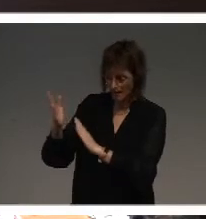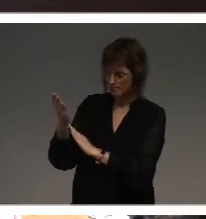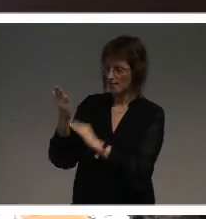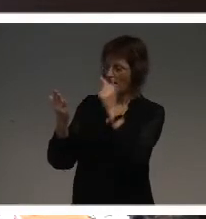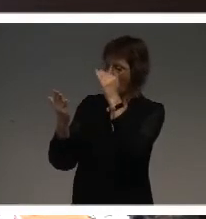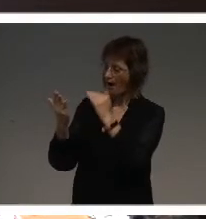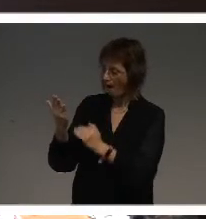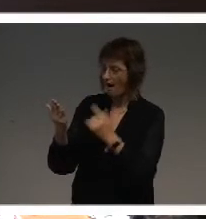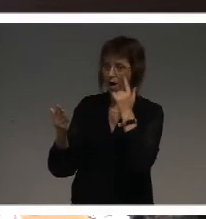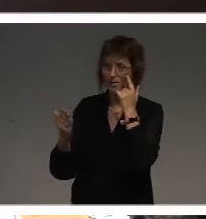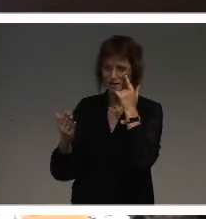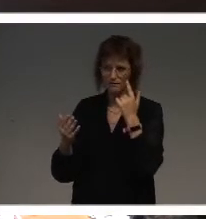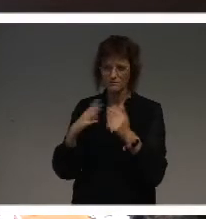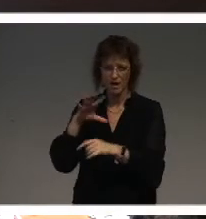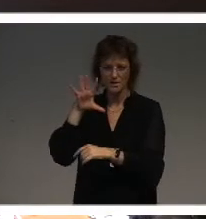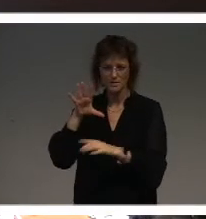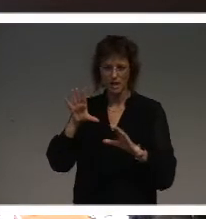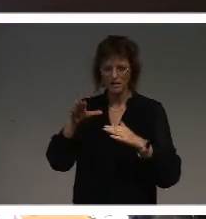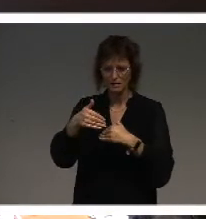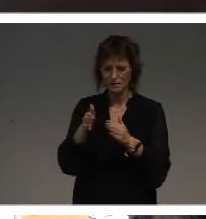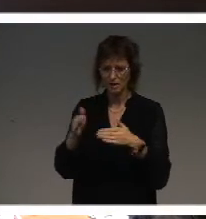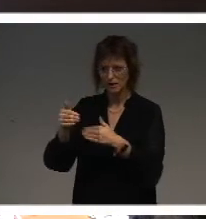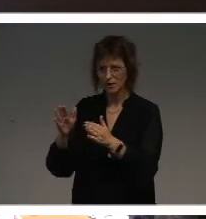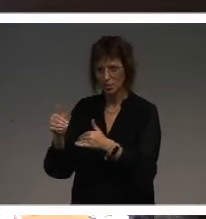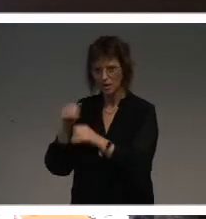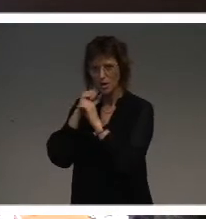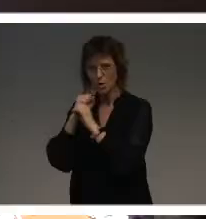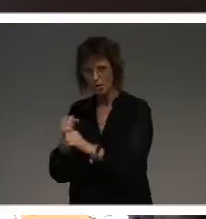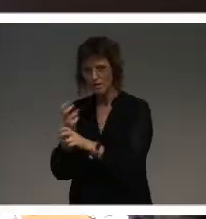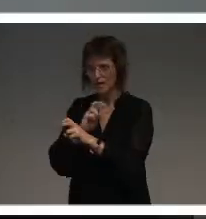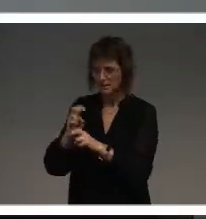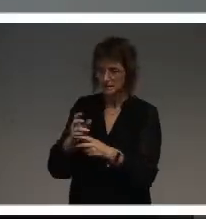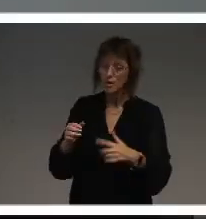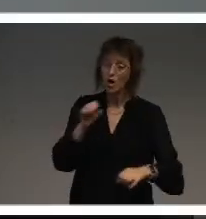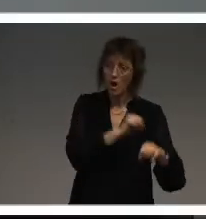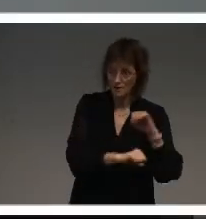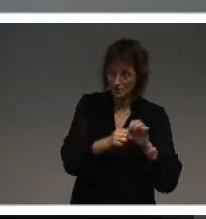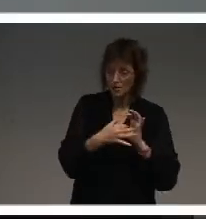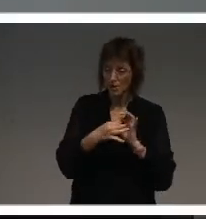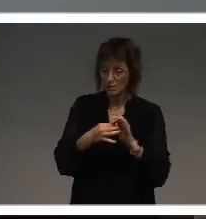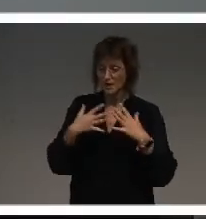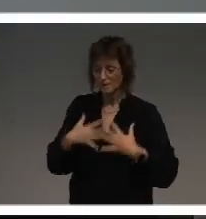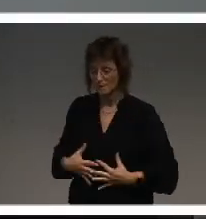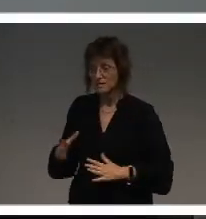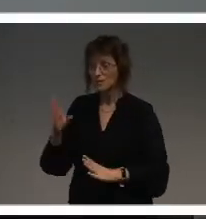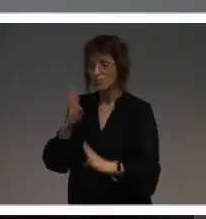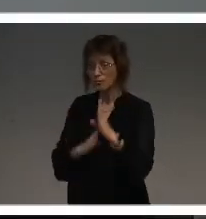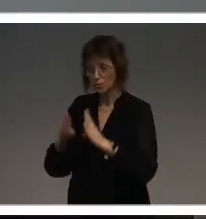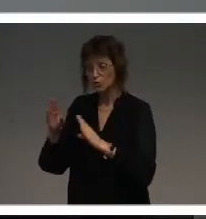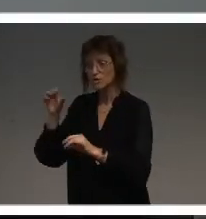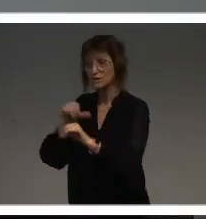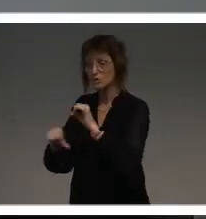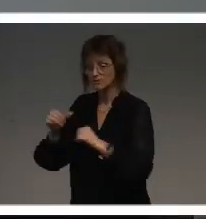5 catégories de contraintes de risques qui est à la fois organisationnel, relationnel, physique, biologique et